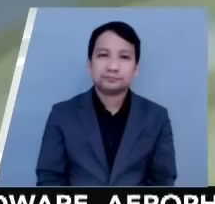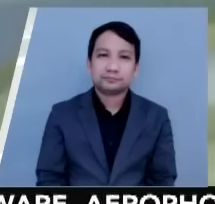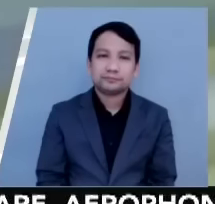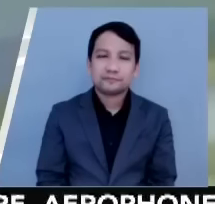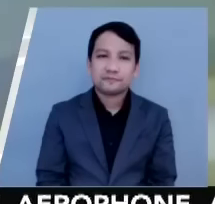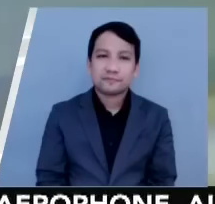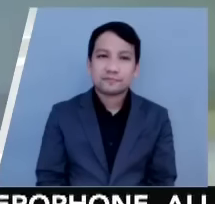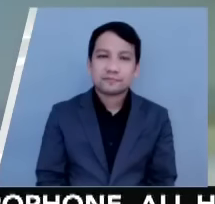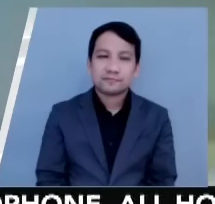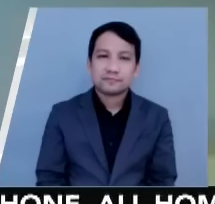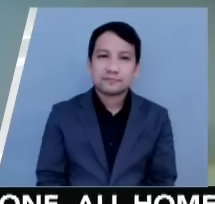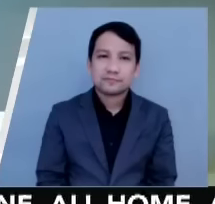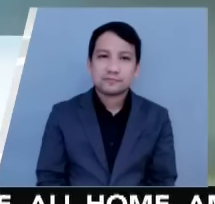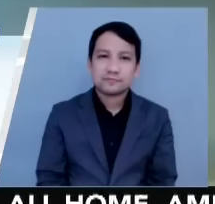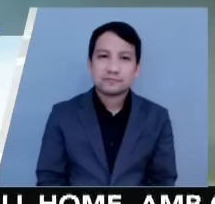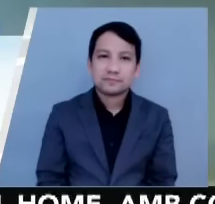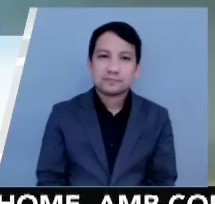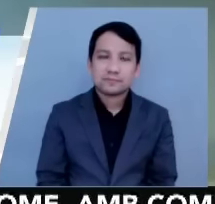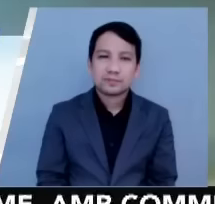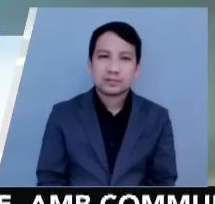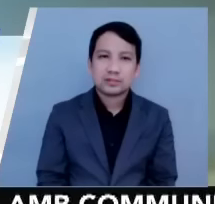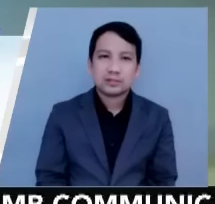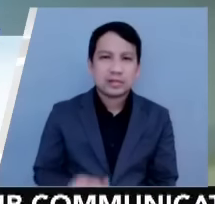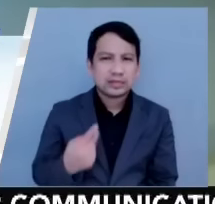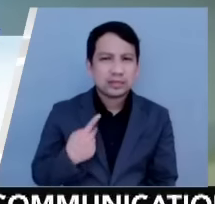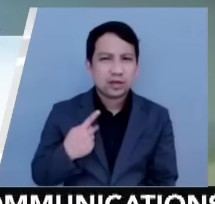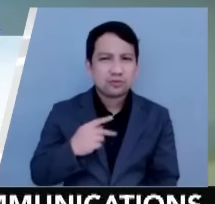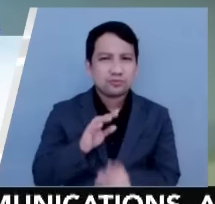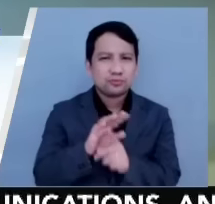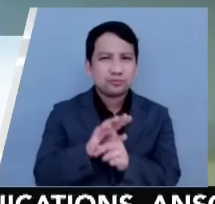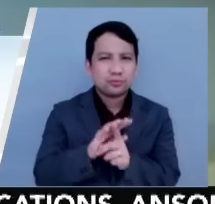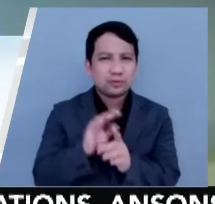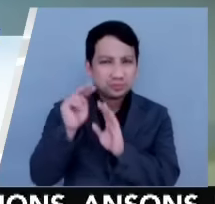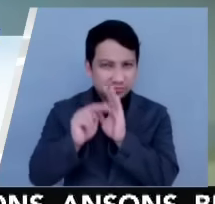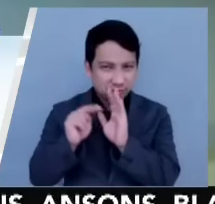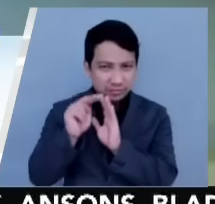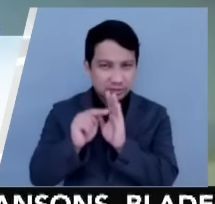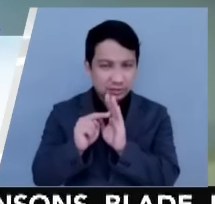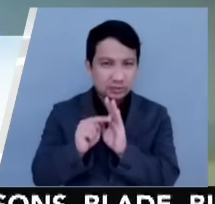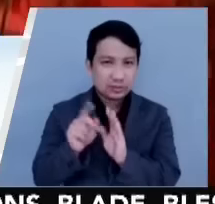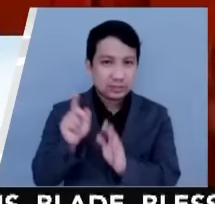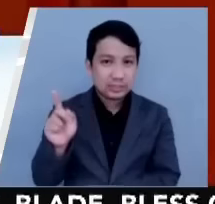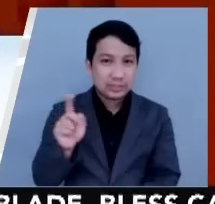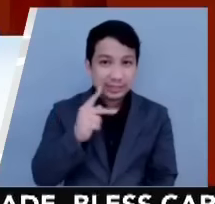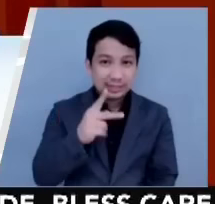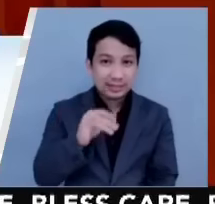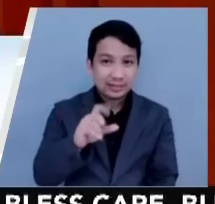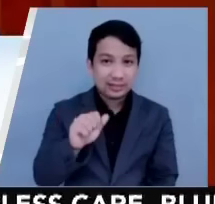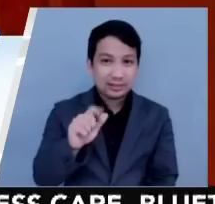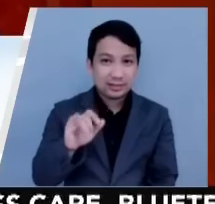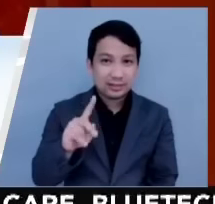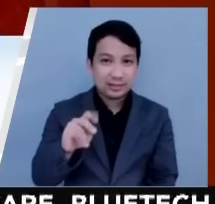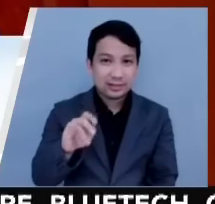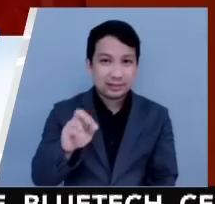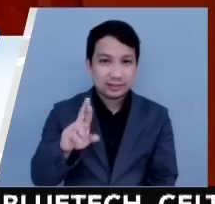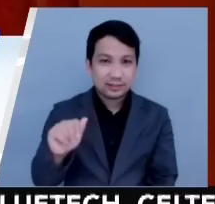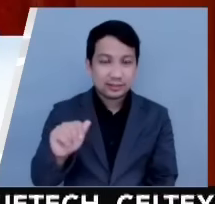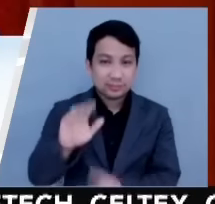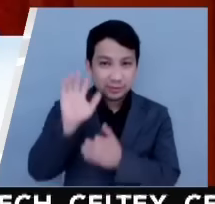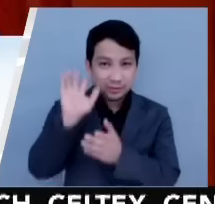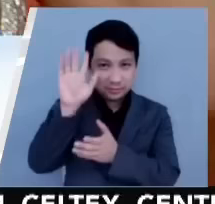Usap-usapan ngayon online ang video ni na Shining Inheritance star Kylene Alcantara at basketball player